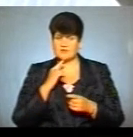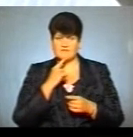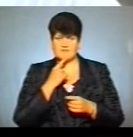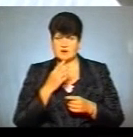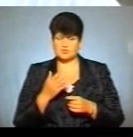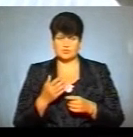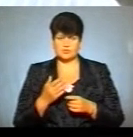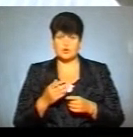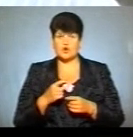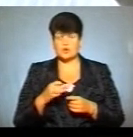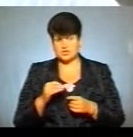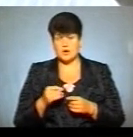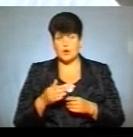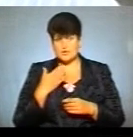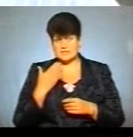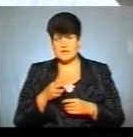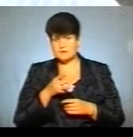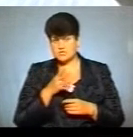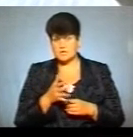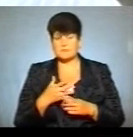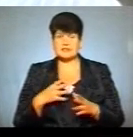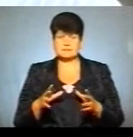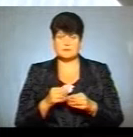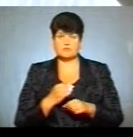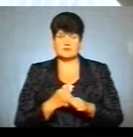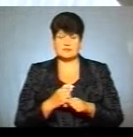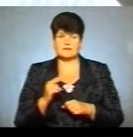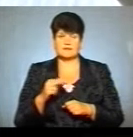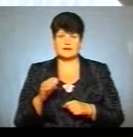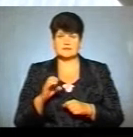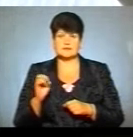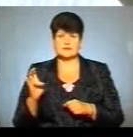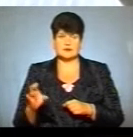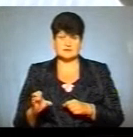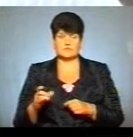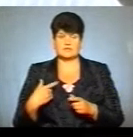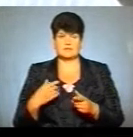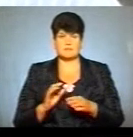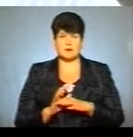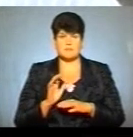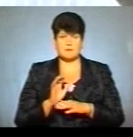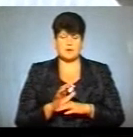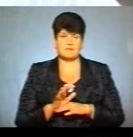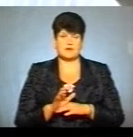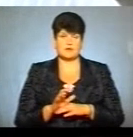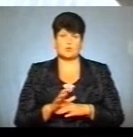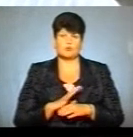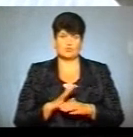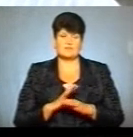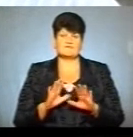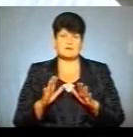Хоча останнім часом ми співпрацюємо з ДСНС, вони нам направляють, в принципі, по таких випадках,